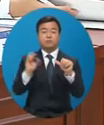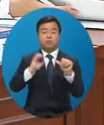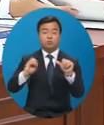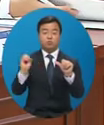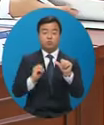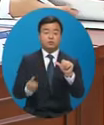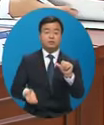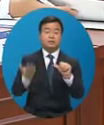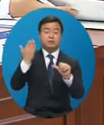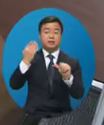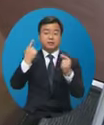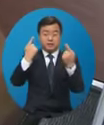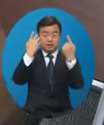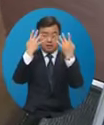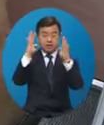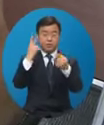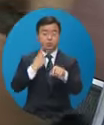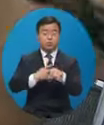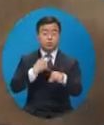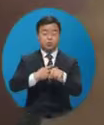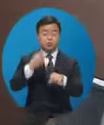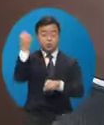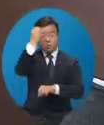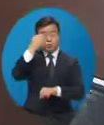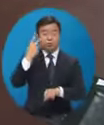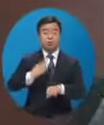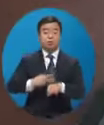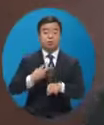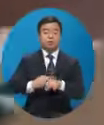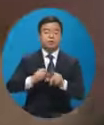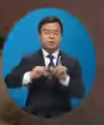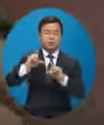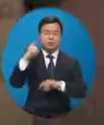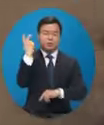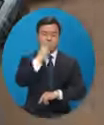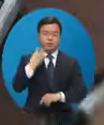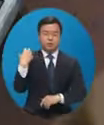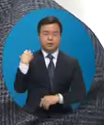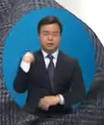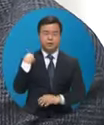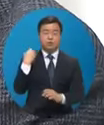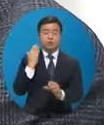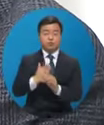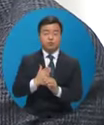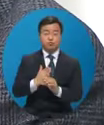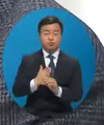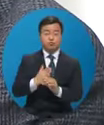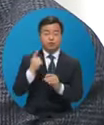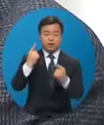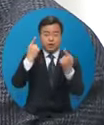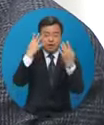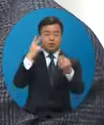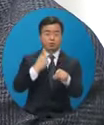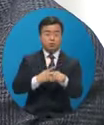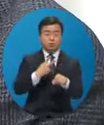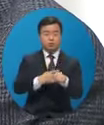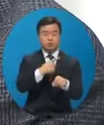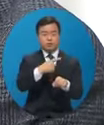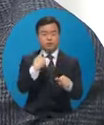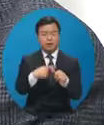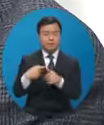교수이고 교사들은 대부분 검토위원인 상황에서 교수들이 검토교사의 지적을 받아들이지 않고 있다고